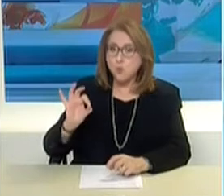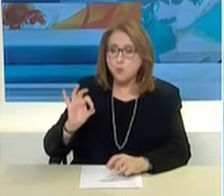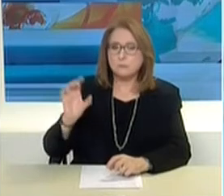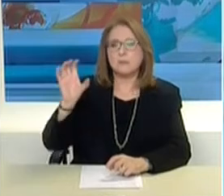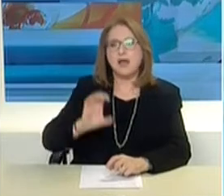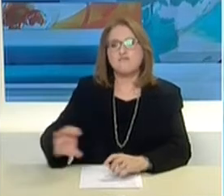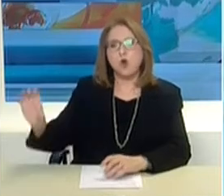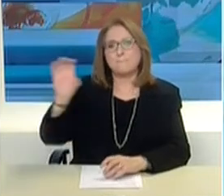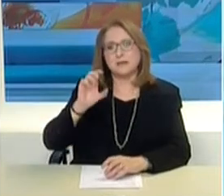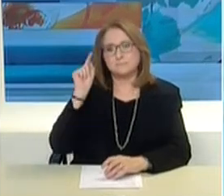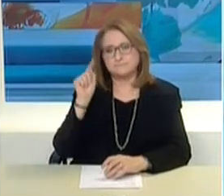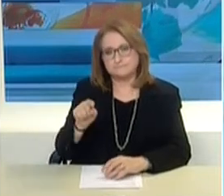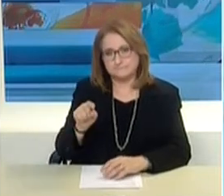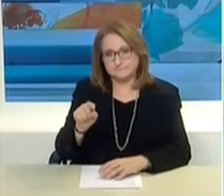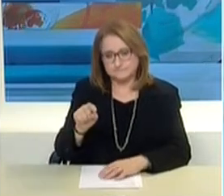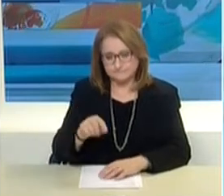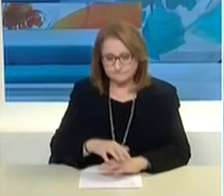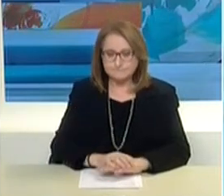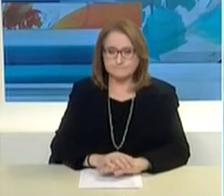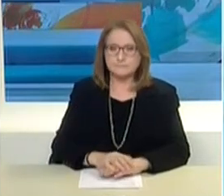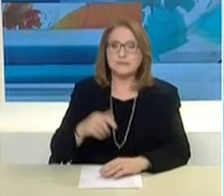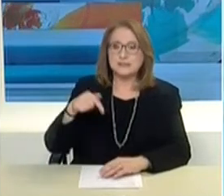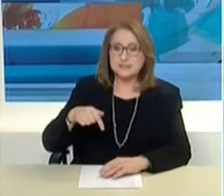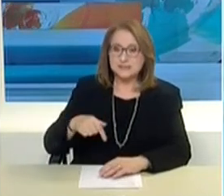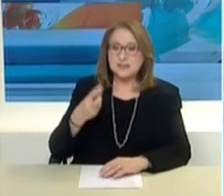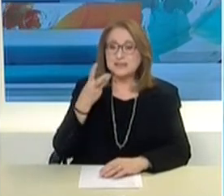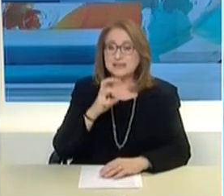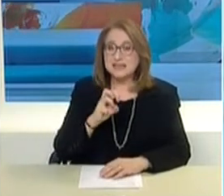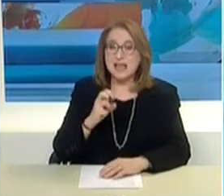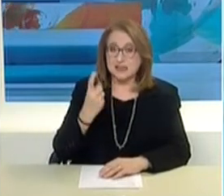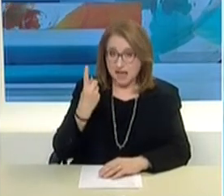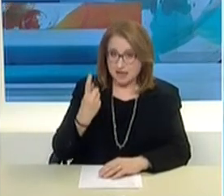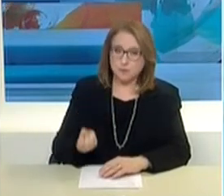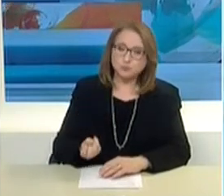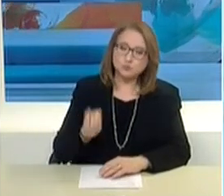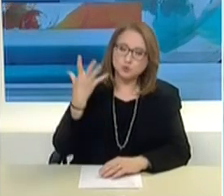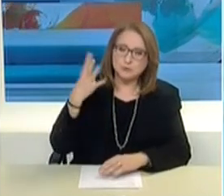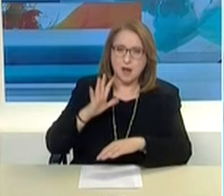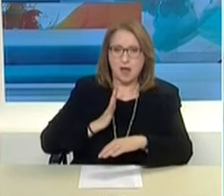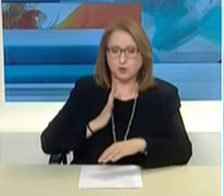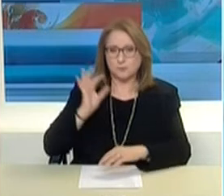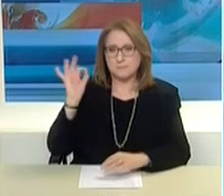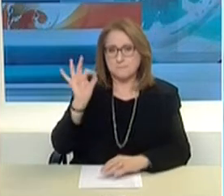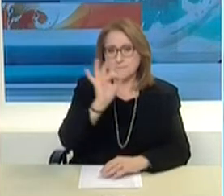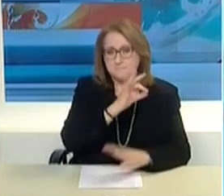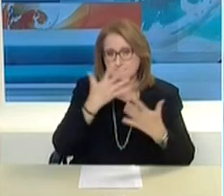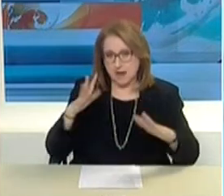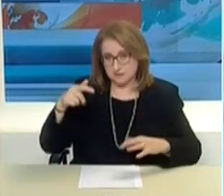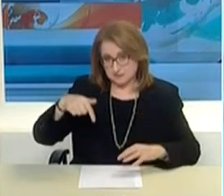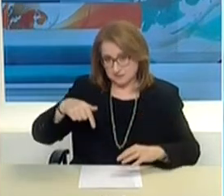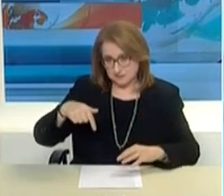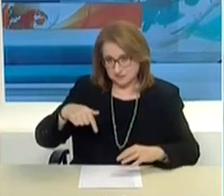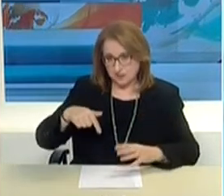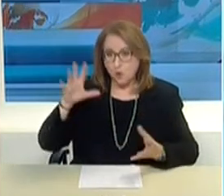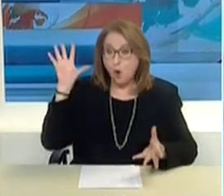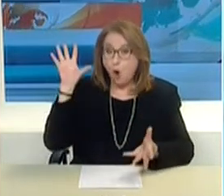Ανακοινώνουμε σήμερα 31 νέα επιβεβαιωμένα κρούσματα της νόσου στη χώρα μας. Ο συνολικός αριθμός